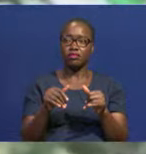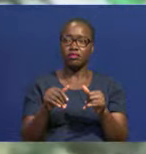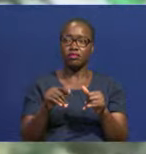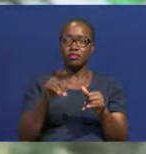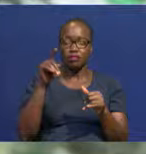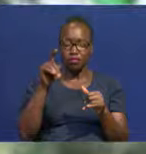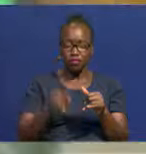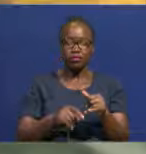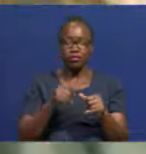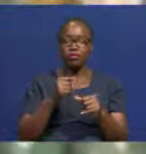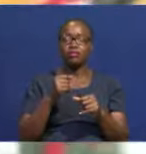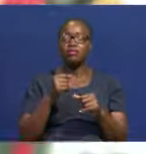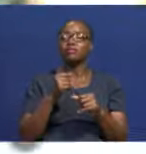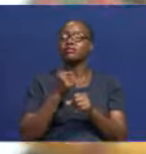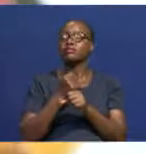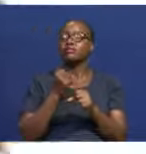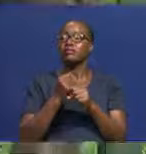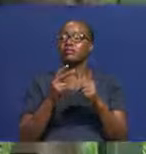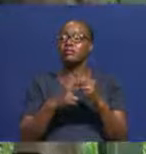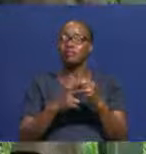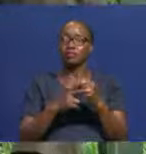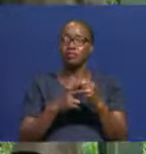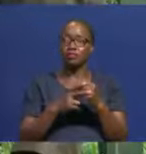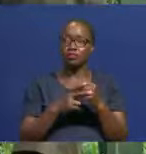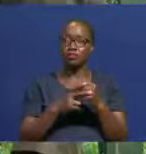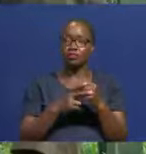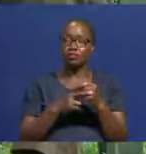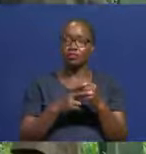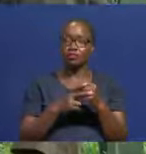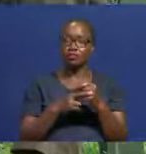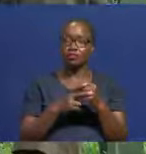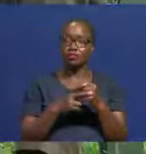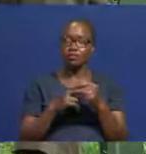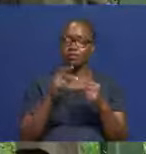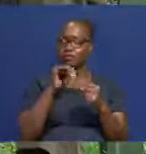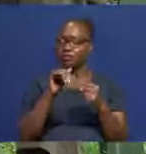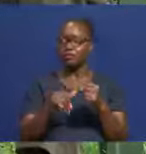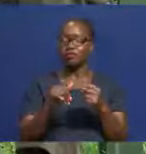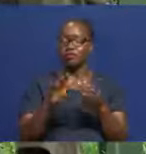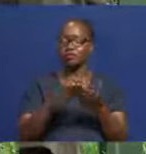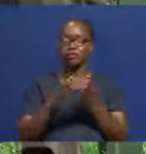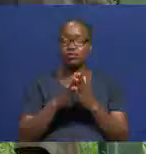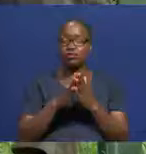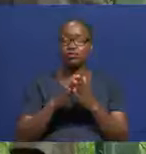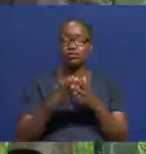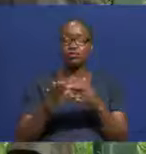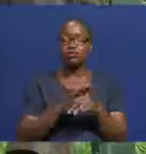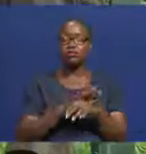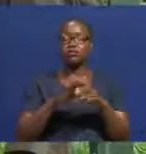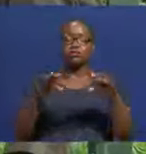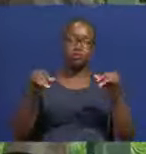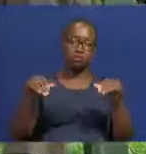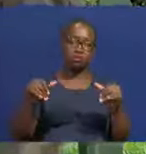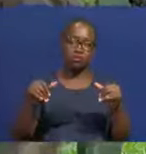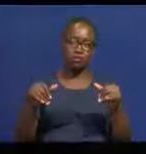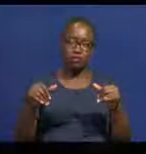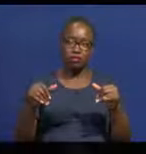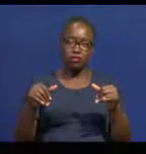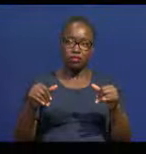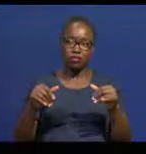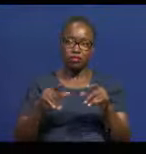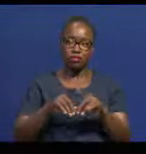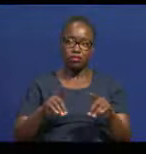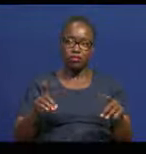lazima ufanye jumps 7. Ili sasa ukue mwanamyavuli haswa. Na jumps 7 ni ya inchi